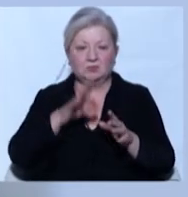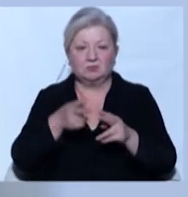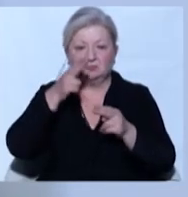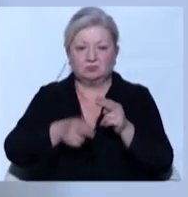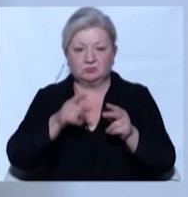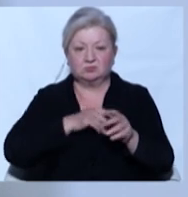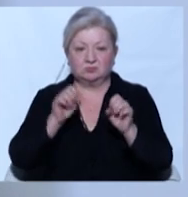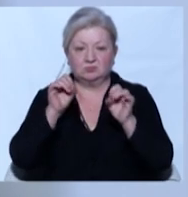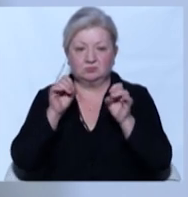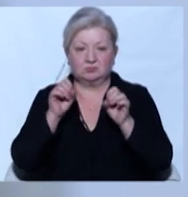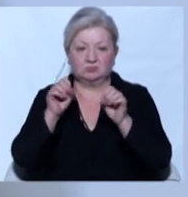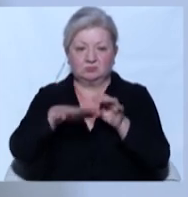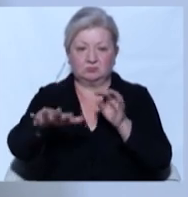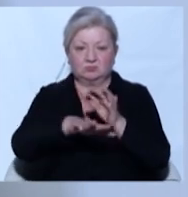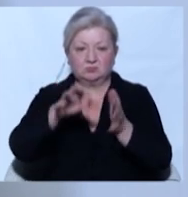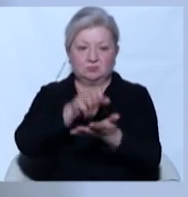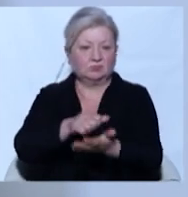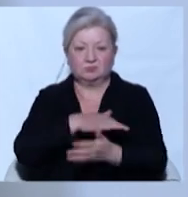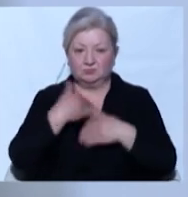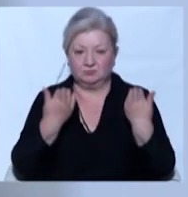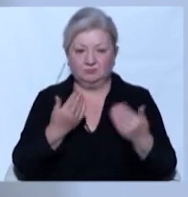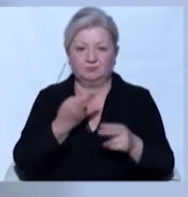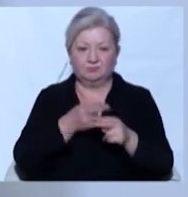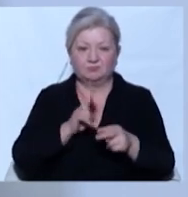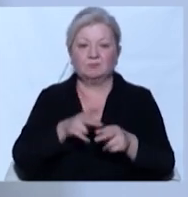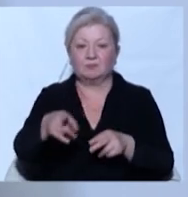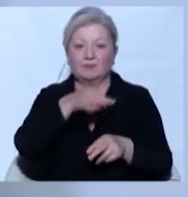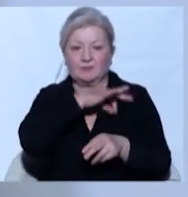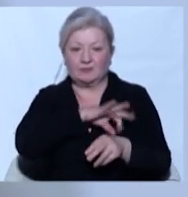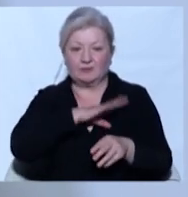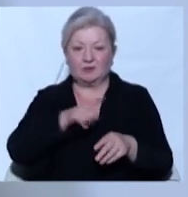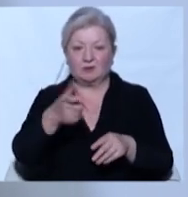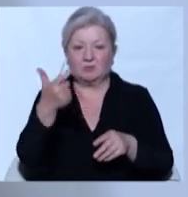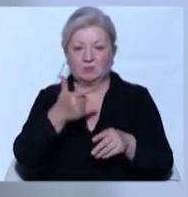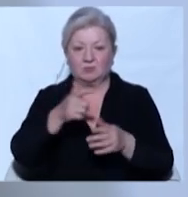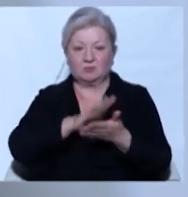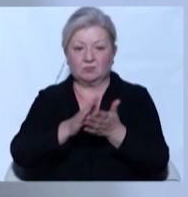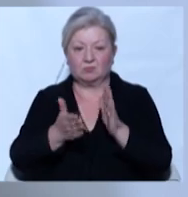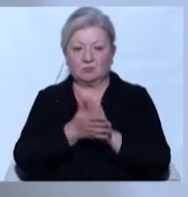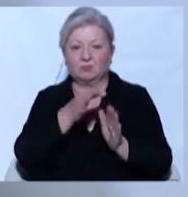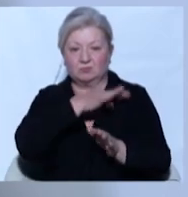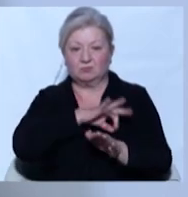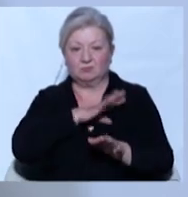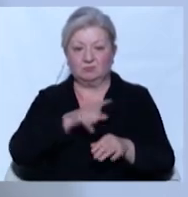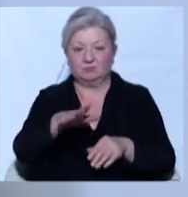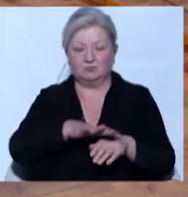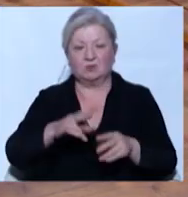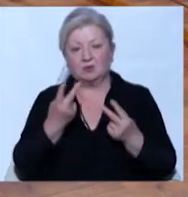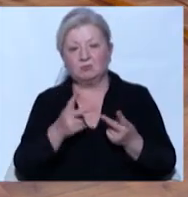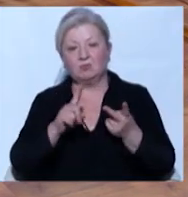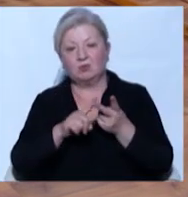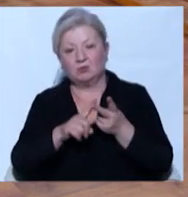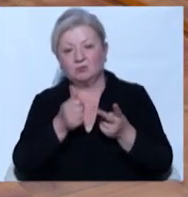დამოუკიდებელი. ეს ერთი. ანუ შეიძლება ითქვას, რომ ხელსაყრელად ჩაითვალა ამ ქვეყნისთვის გეოგრაფიული მდებარეობა. ახლა მეორე ვარიანტი განვიხილოთ,